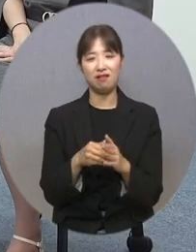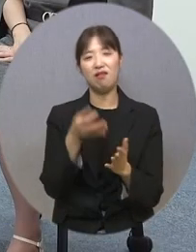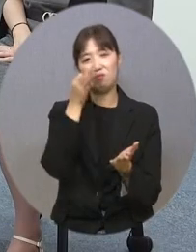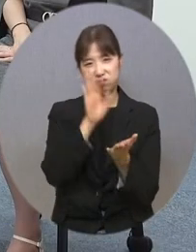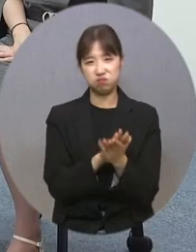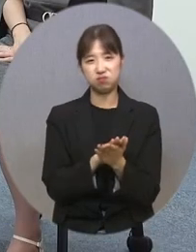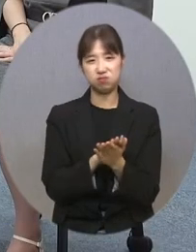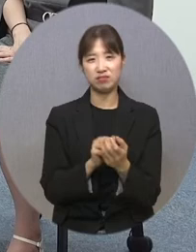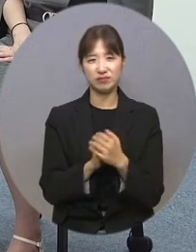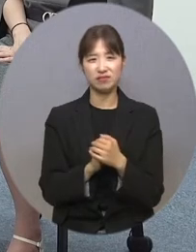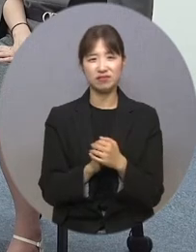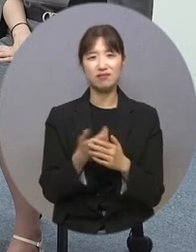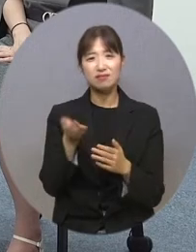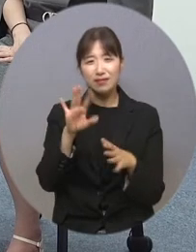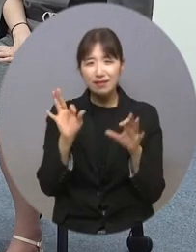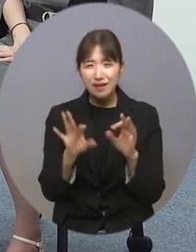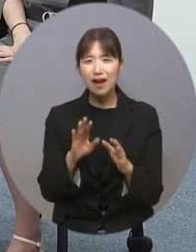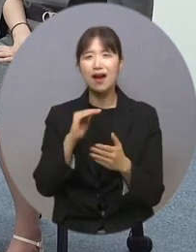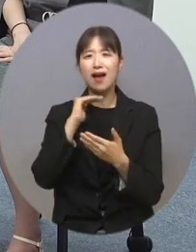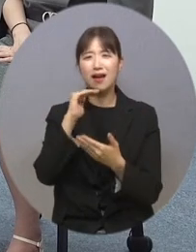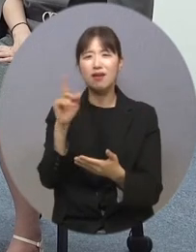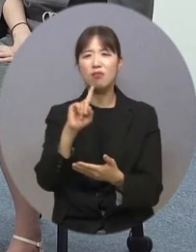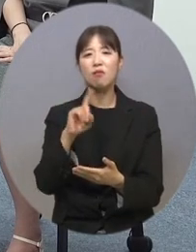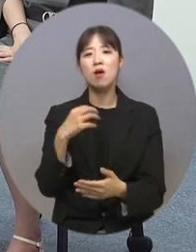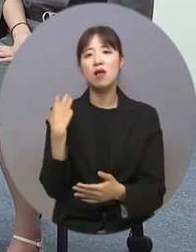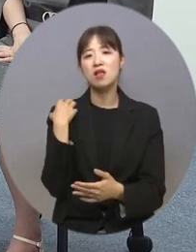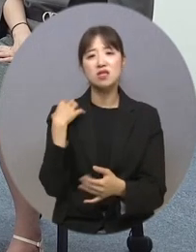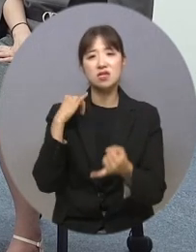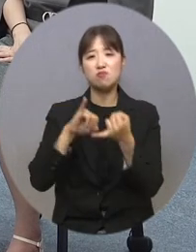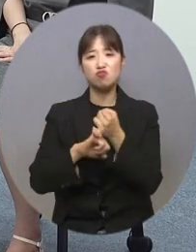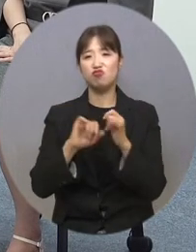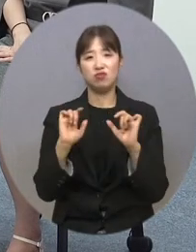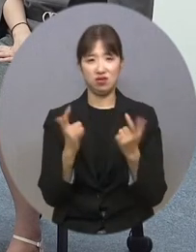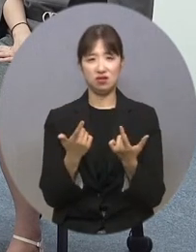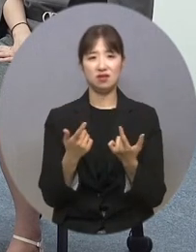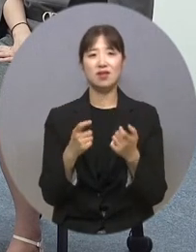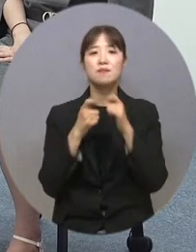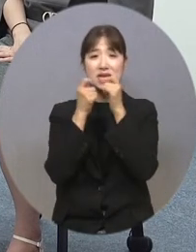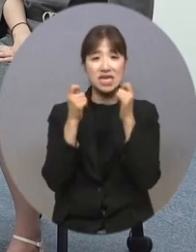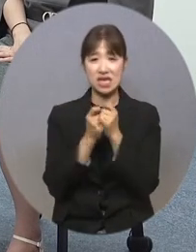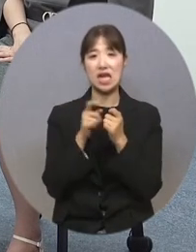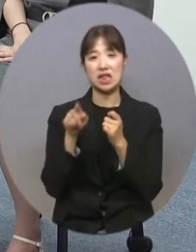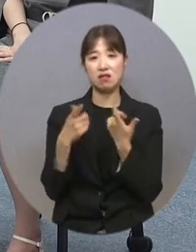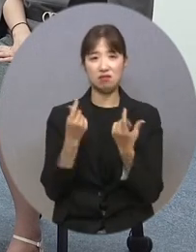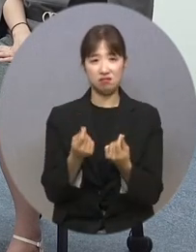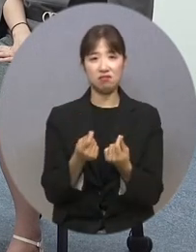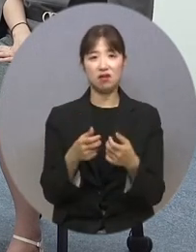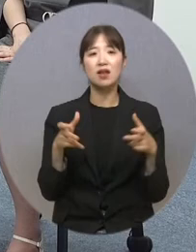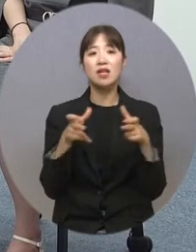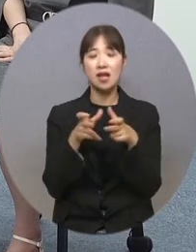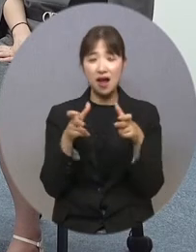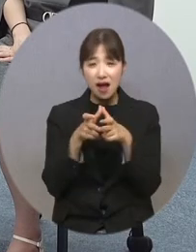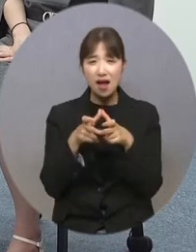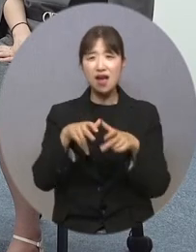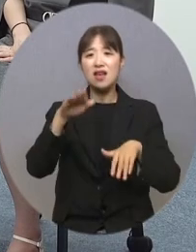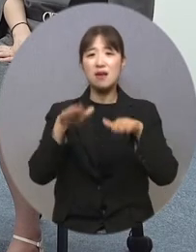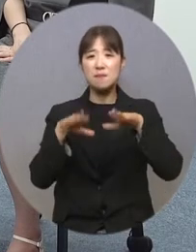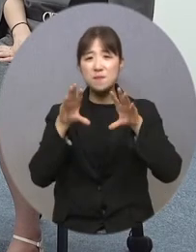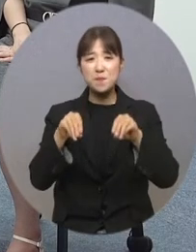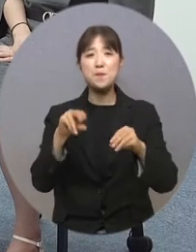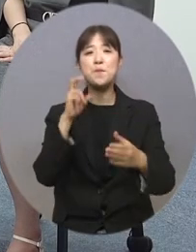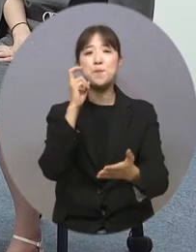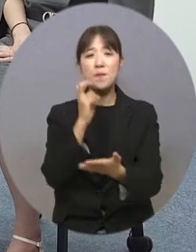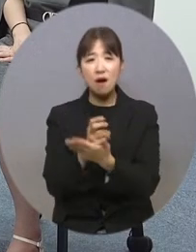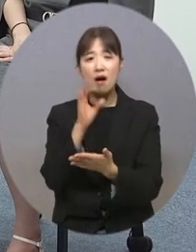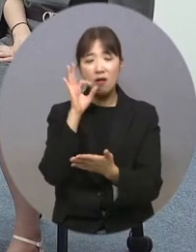잠깐 또 얘기를 드리자면 의무화 될까 안 돼 있어요 그래서 민간은 아예 의무와 조차도 안 돼 있고 장애인 차별